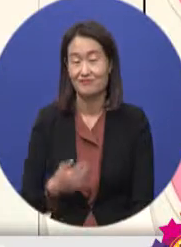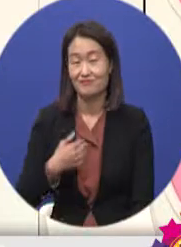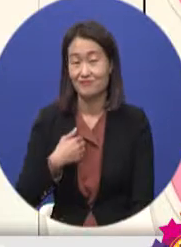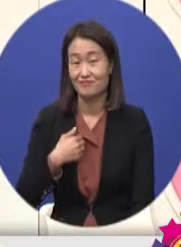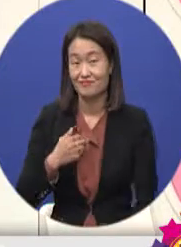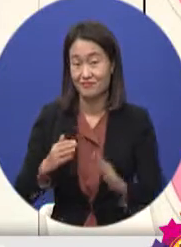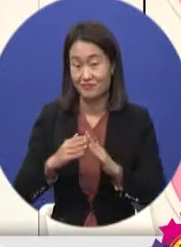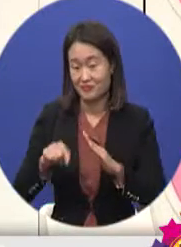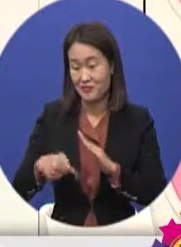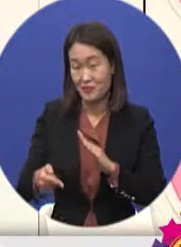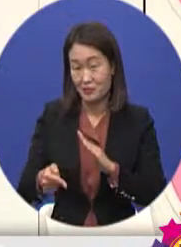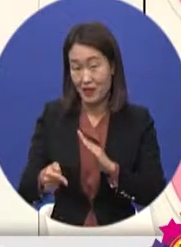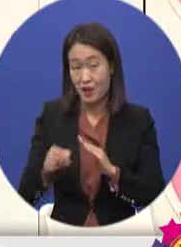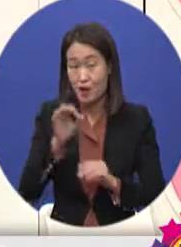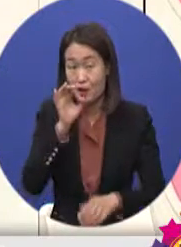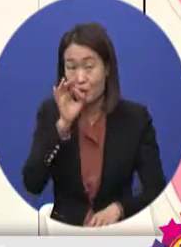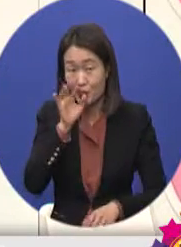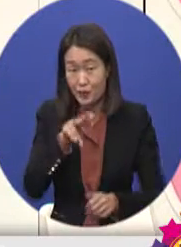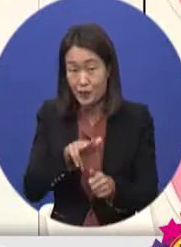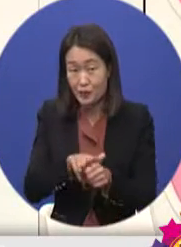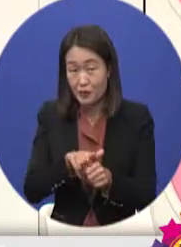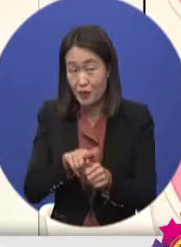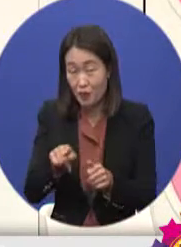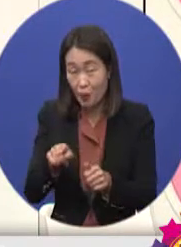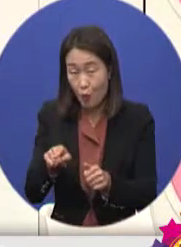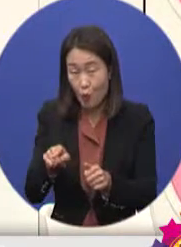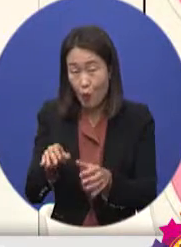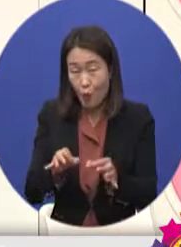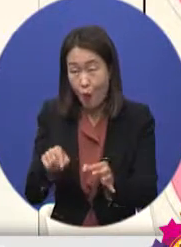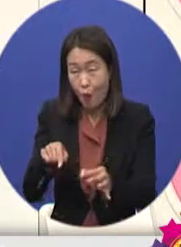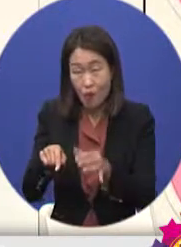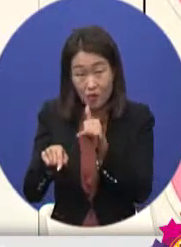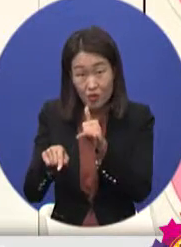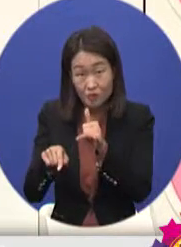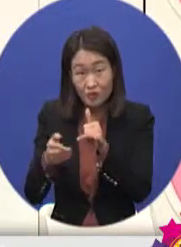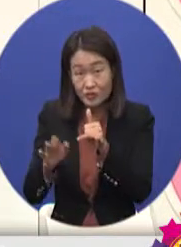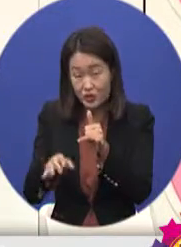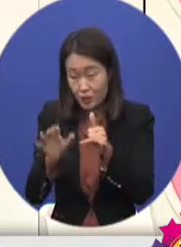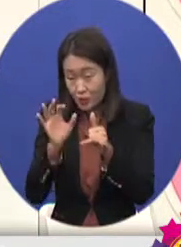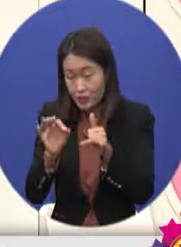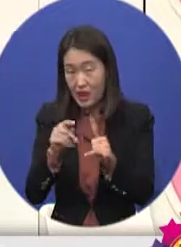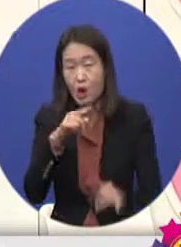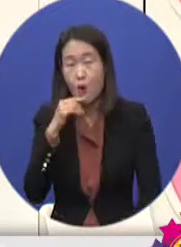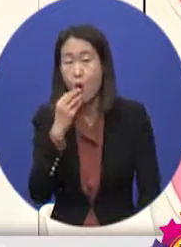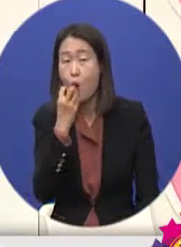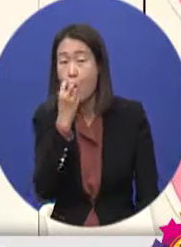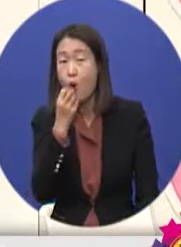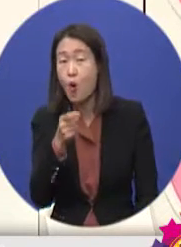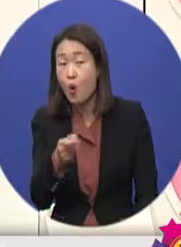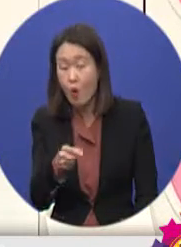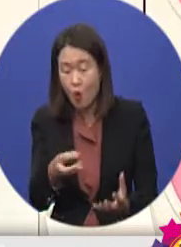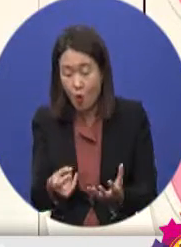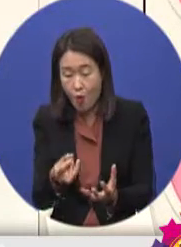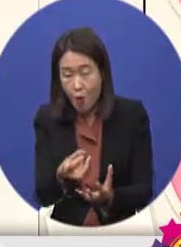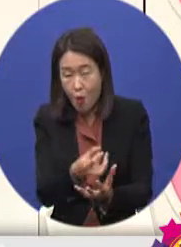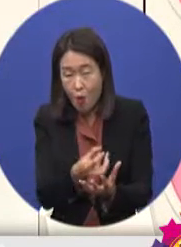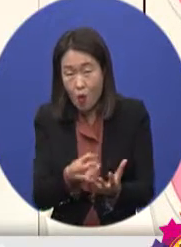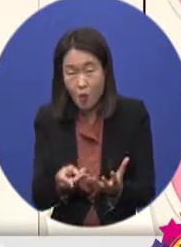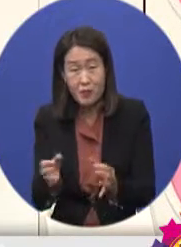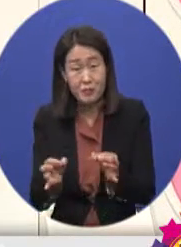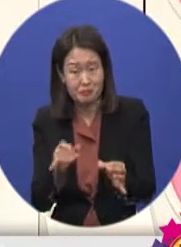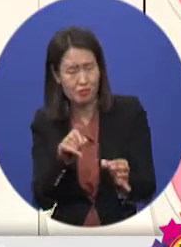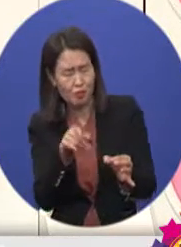집 앞에 구멍가게가 있는데 홍시가 이렇게 바구니에 담겨서 파는데 우리 어머니가 그것만 보면 입맛 다시던 그런